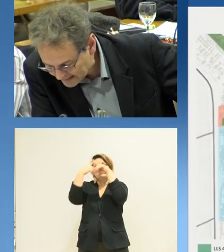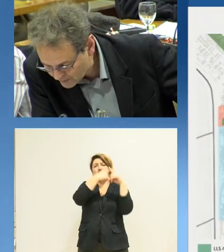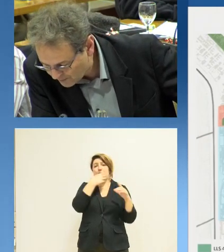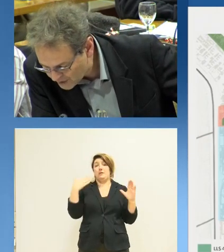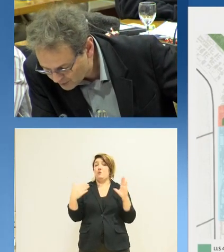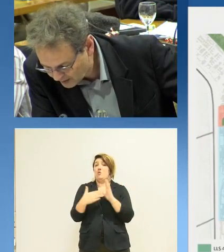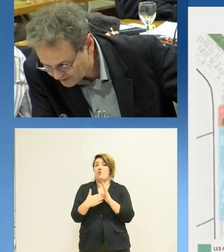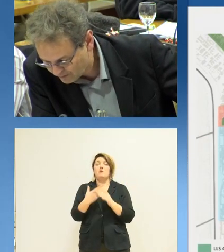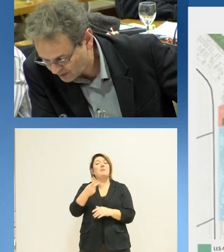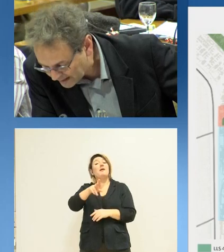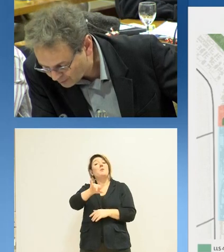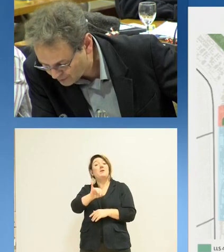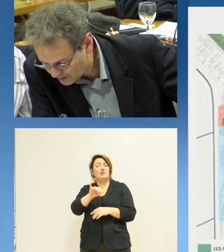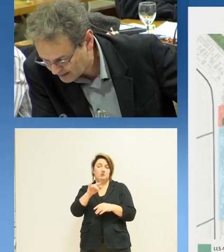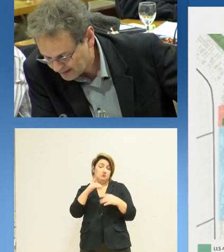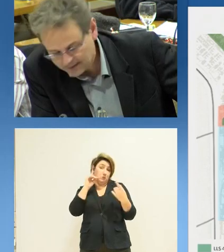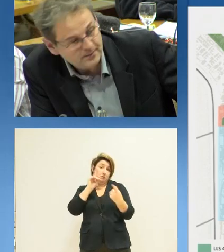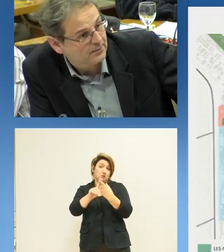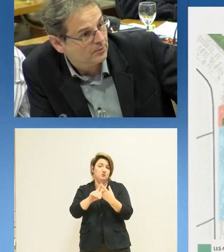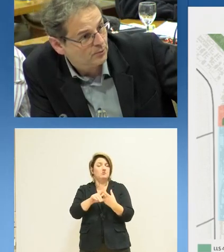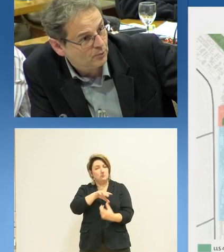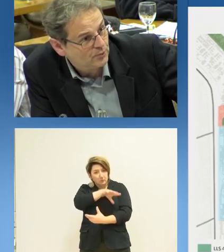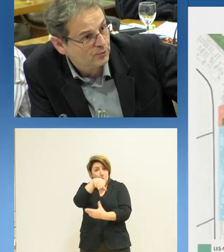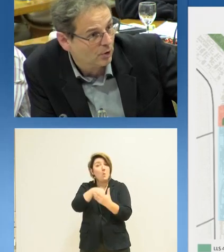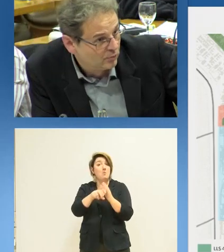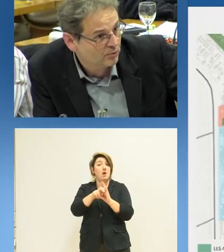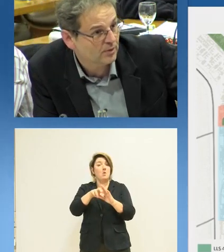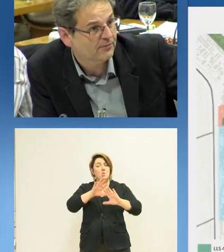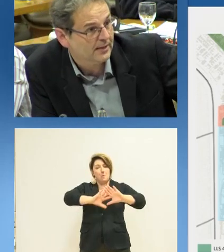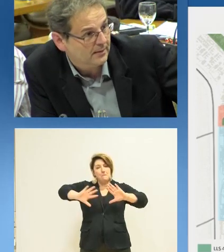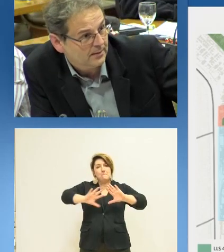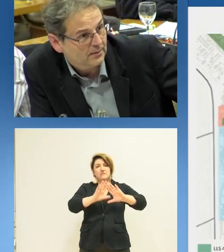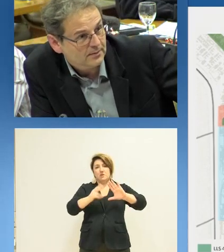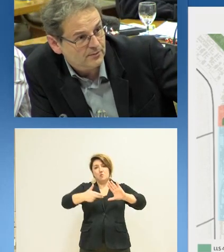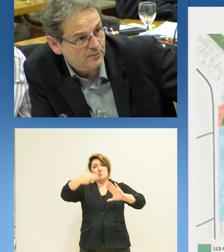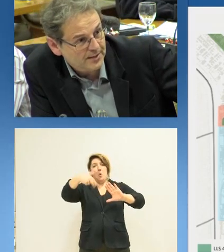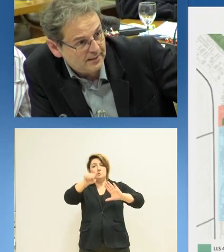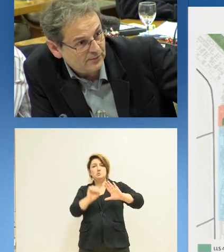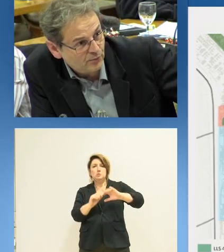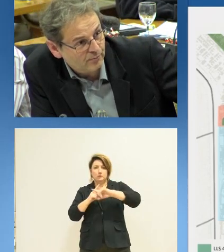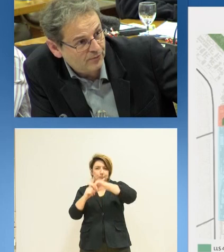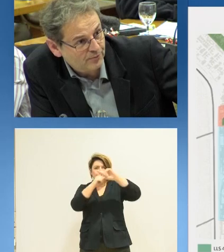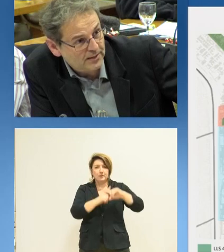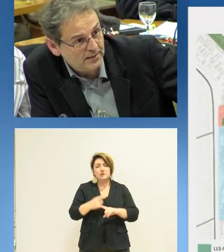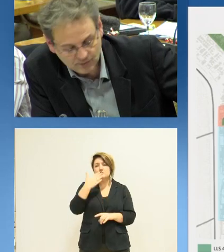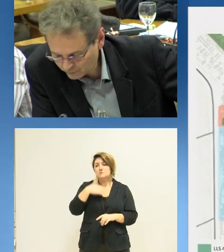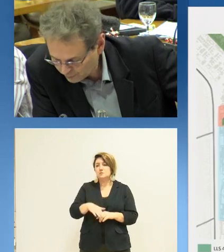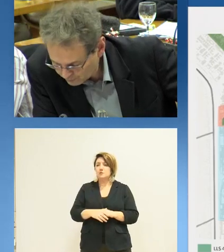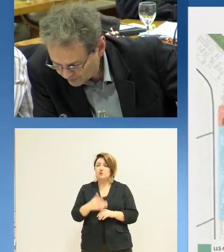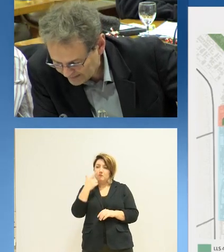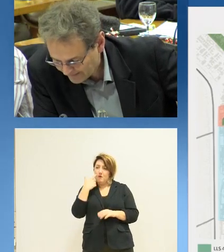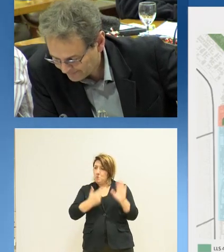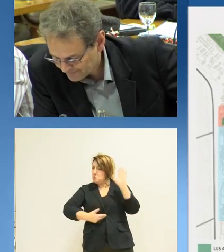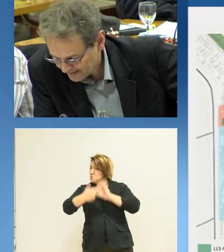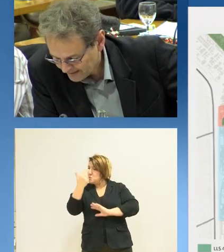et y compris géographiquement à grenoble au nord de la ville vous voyez les transformations qui sont